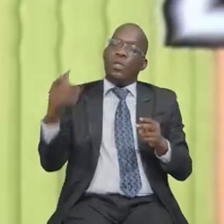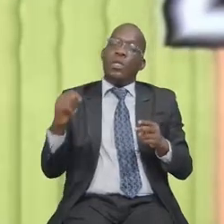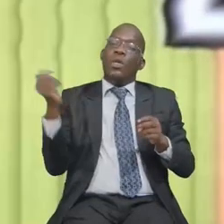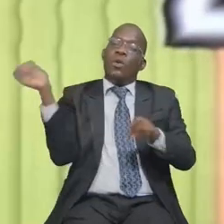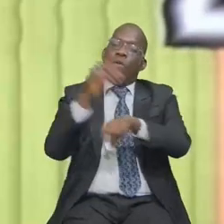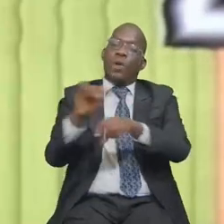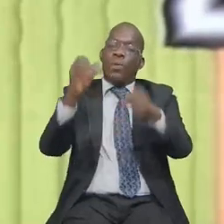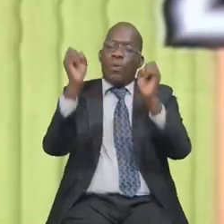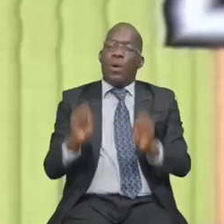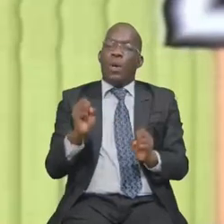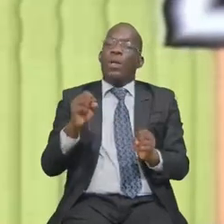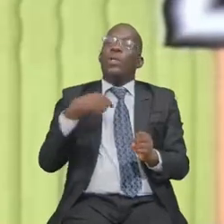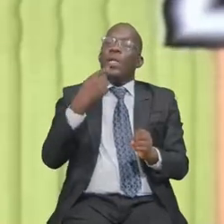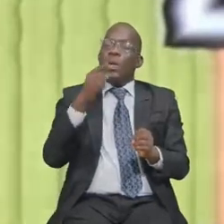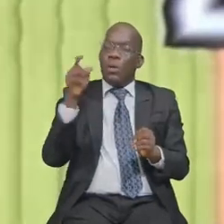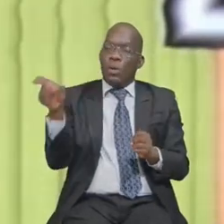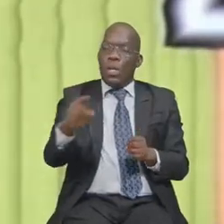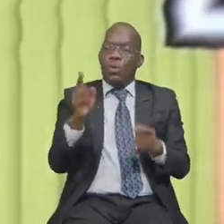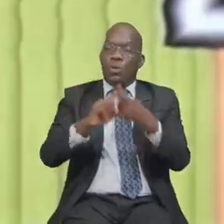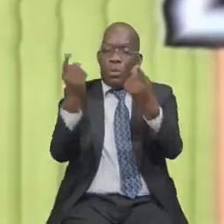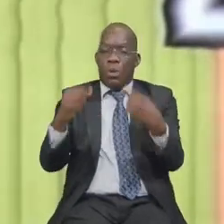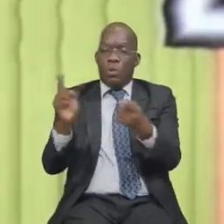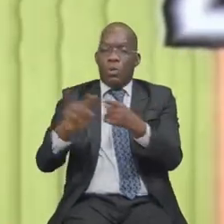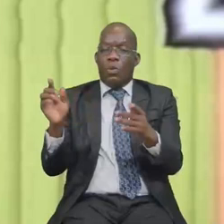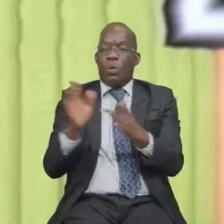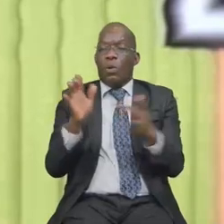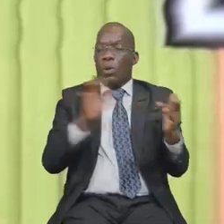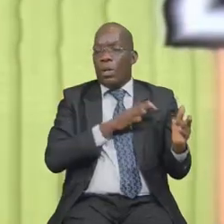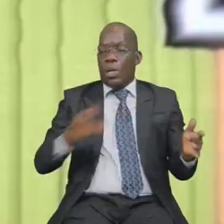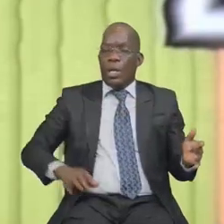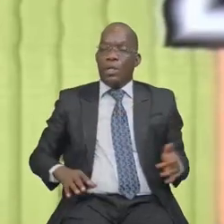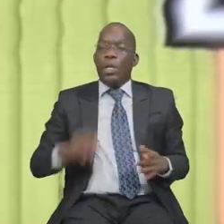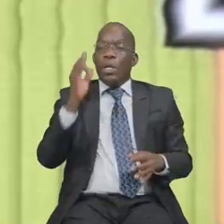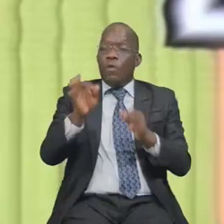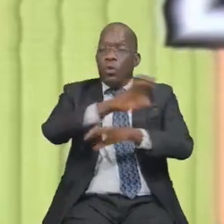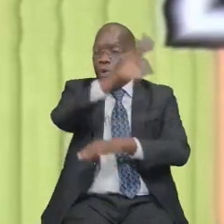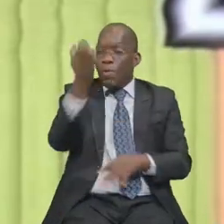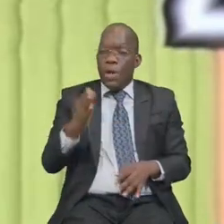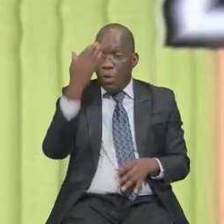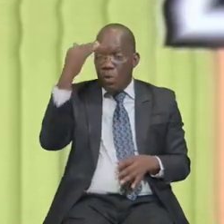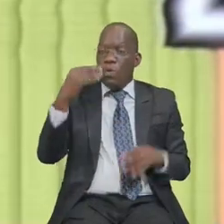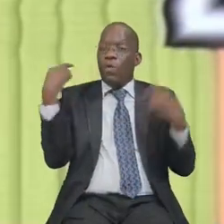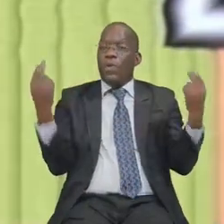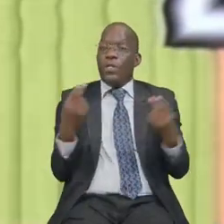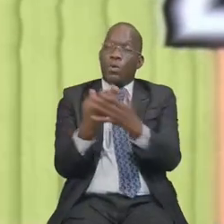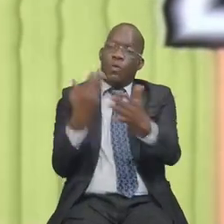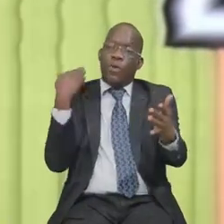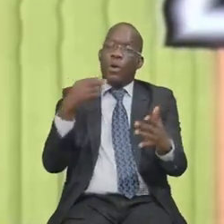Christ. Si vous n'avez jamais connu la victoire dans votre vie, un nouveau type de victoire vient pour